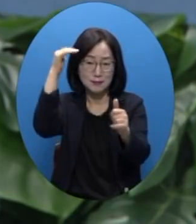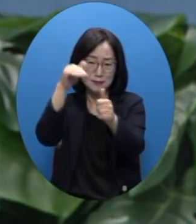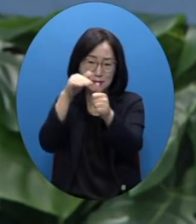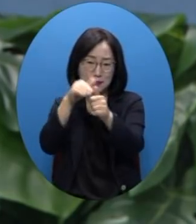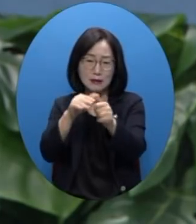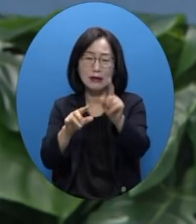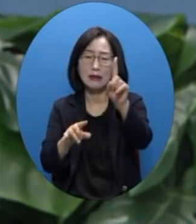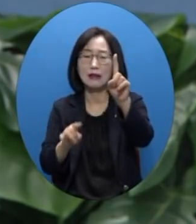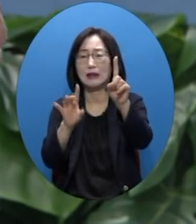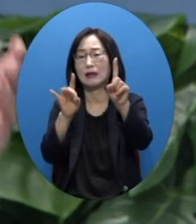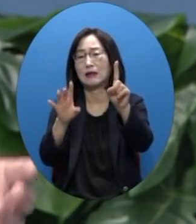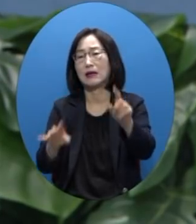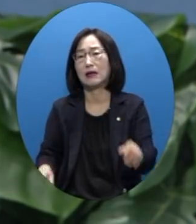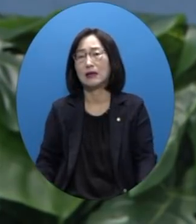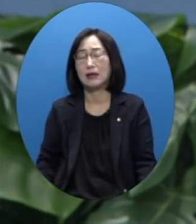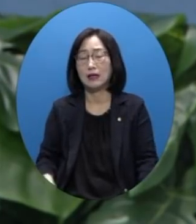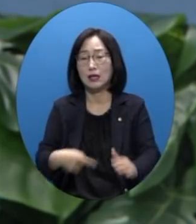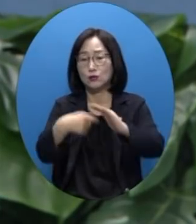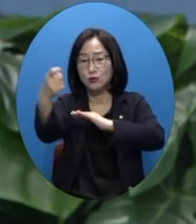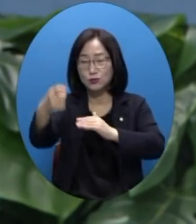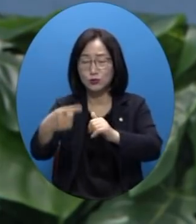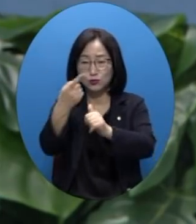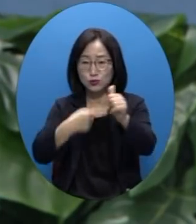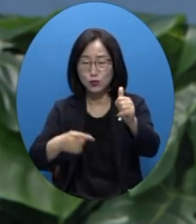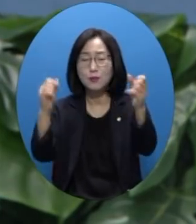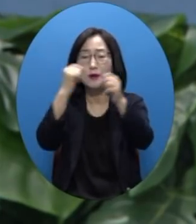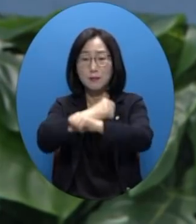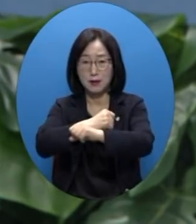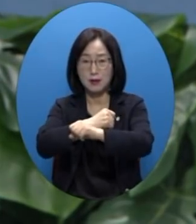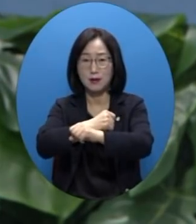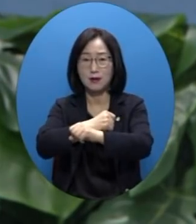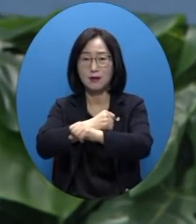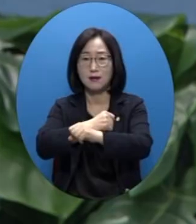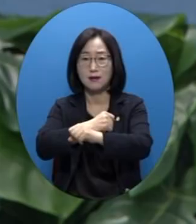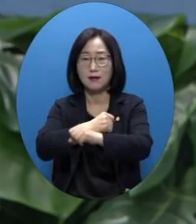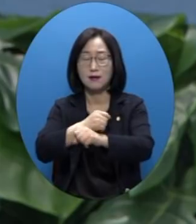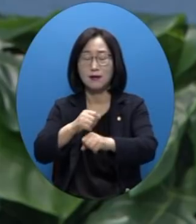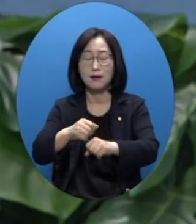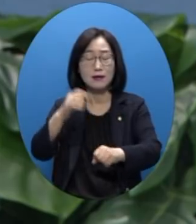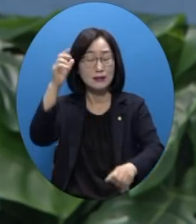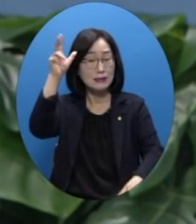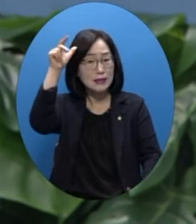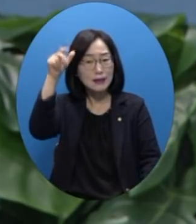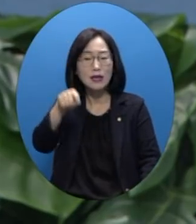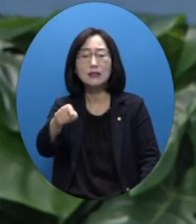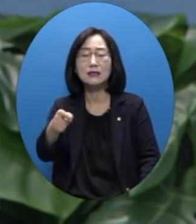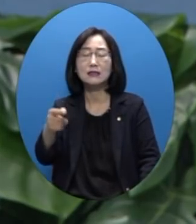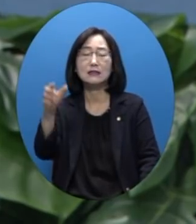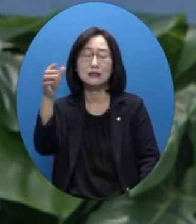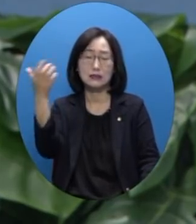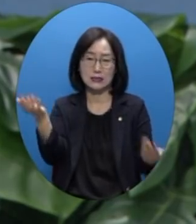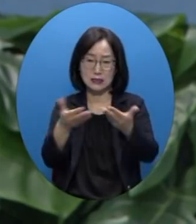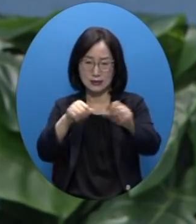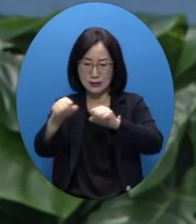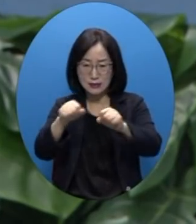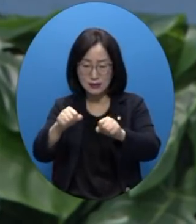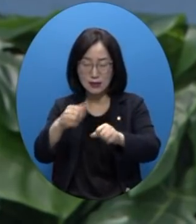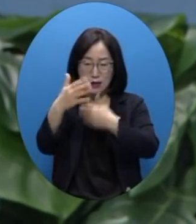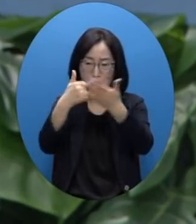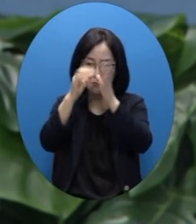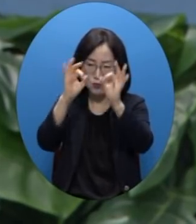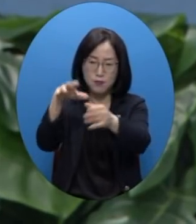하나밖에 없습니다. 도둑질하고 죽이고 멸망시키는 것이 사탄의 일인데 하나님이 사탄을